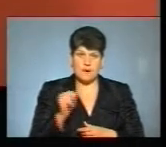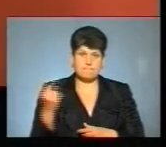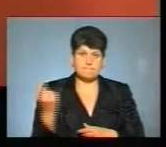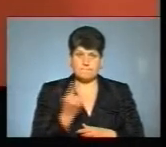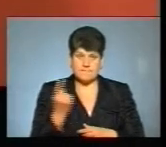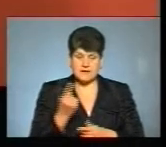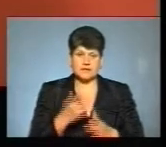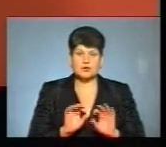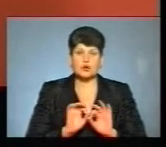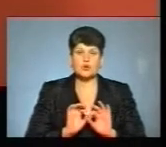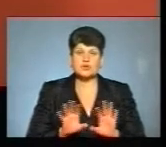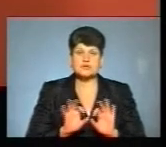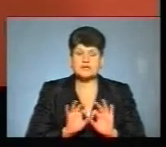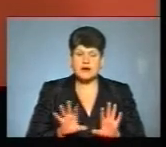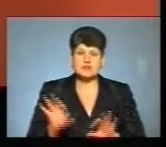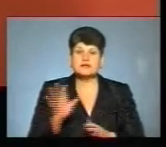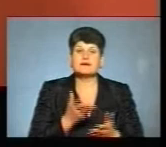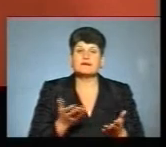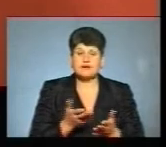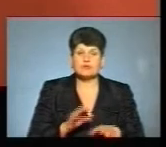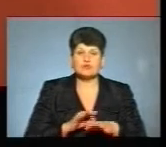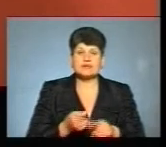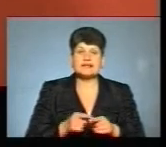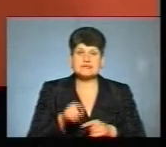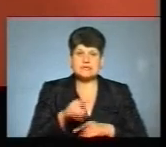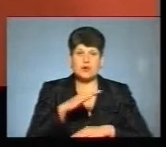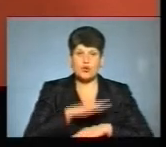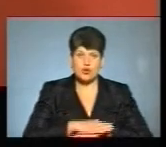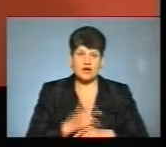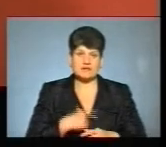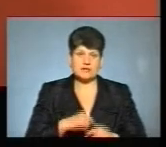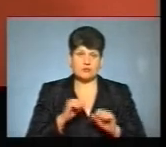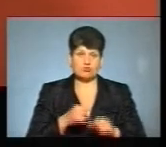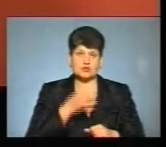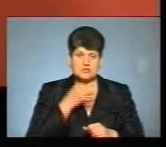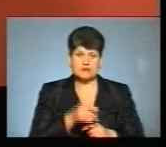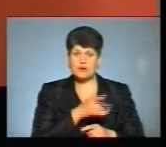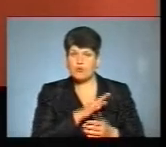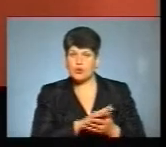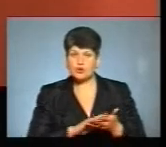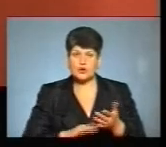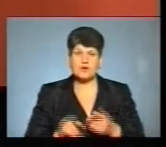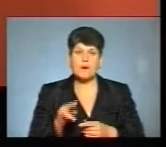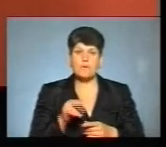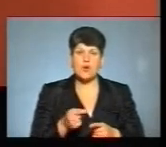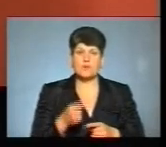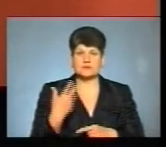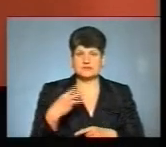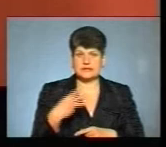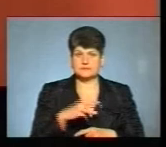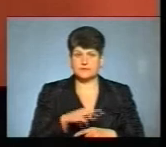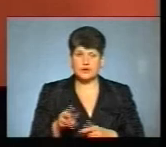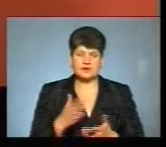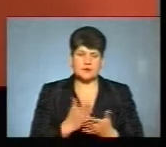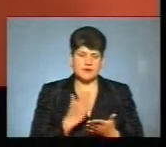який розкажуть, яким чином відбуваються ці уроки. Від себе можу сказати, що вони тривають по півгодини. Там є руханка,